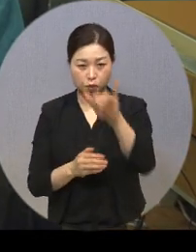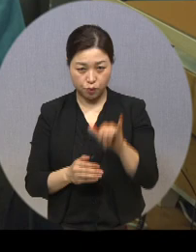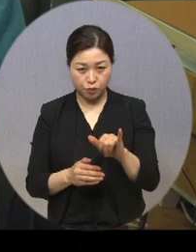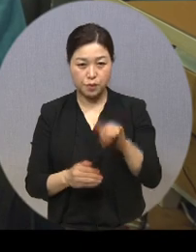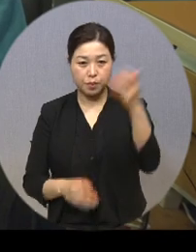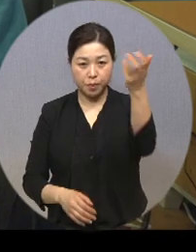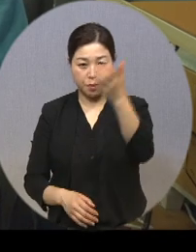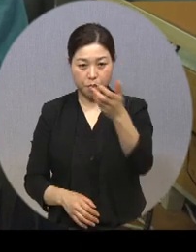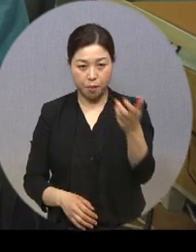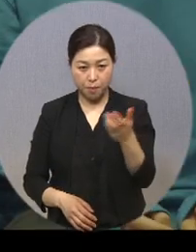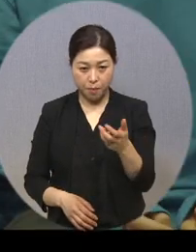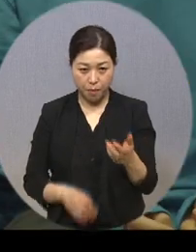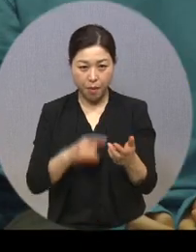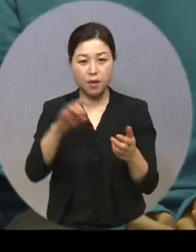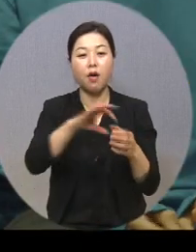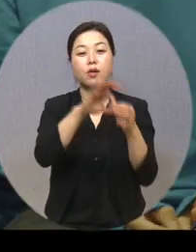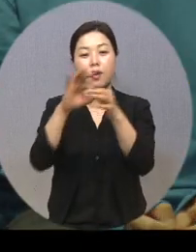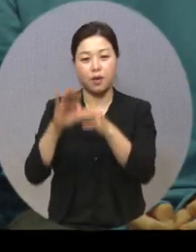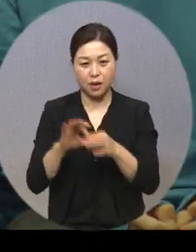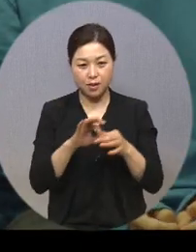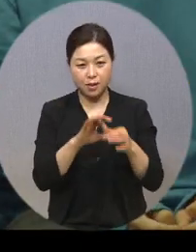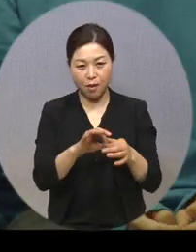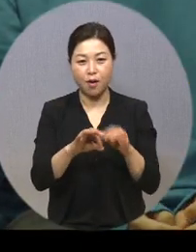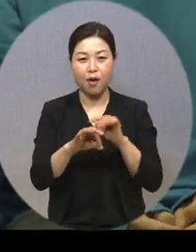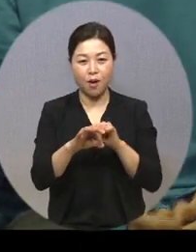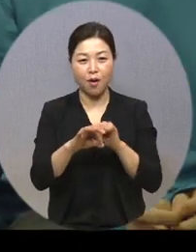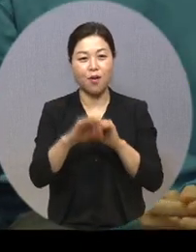좋은 그거랑 좀 같이 연결시키면 어떻겠냐.